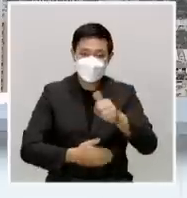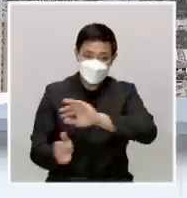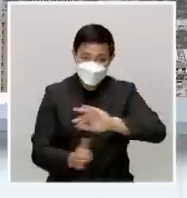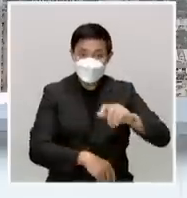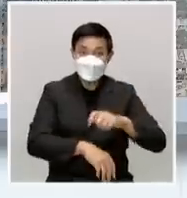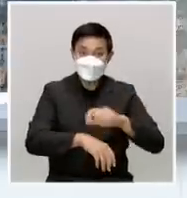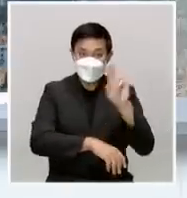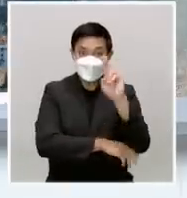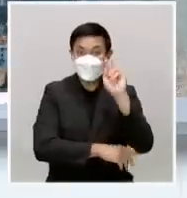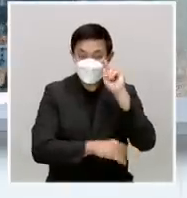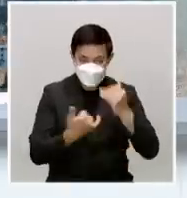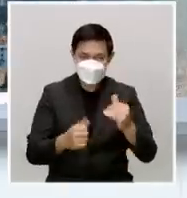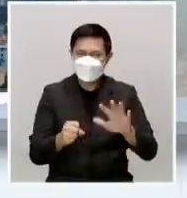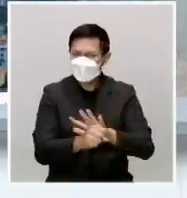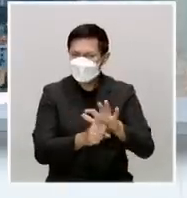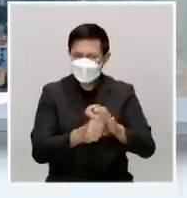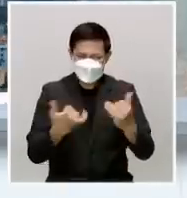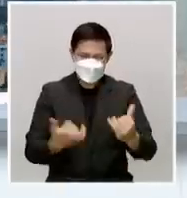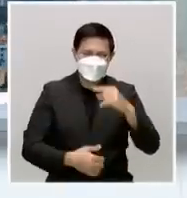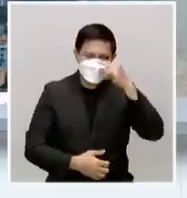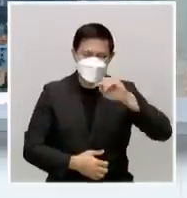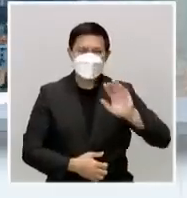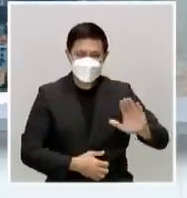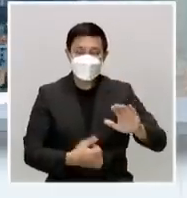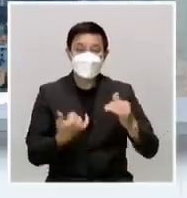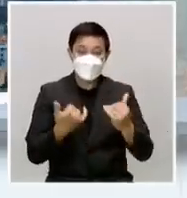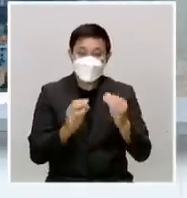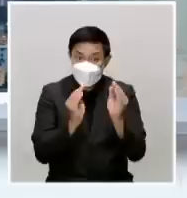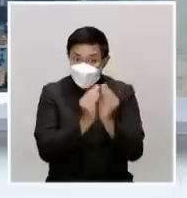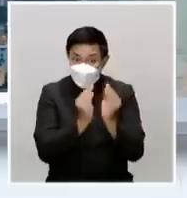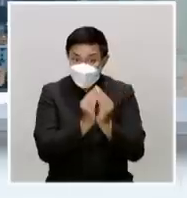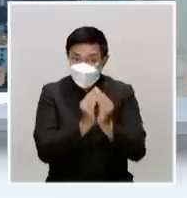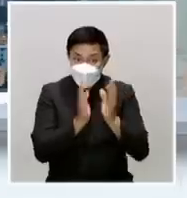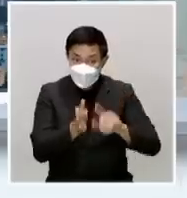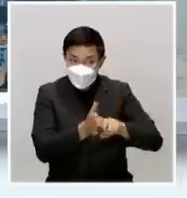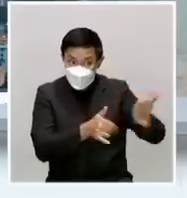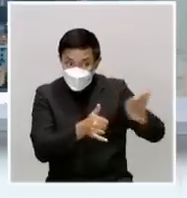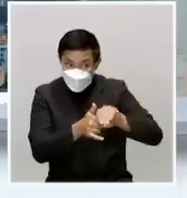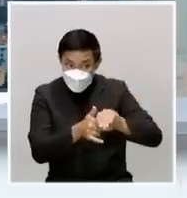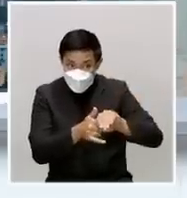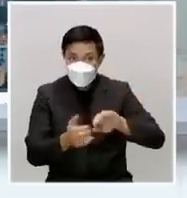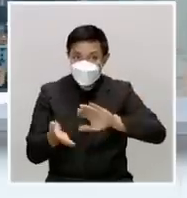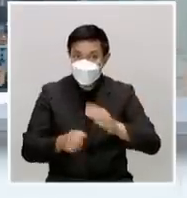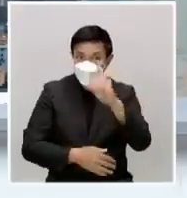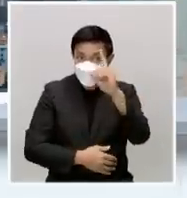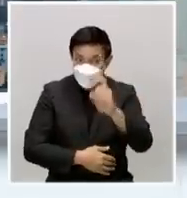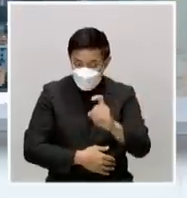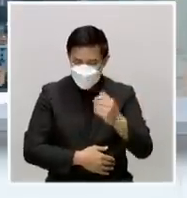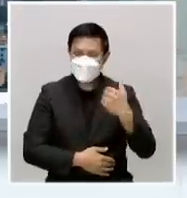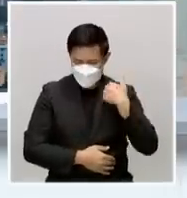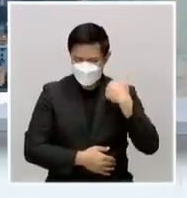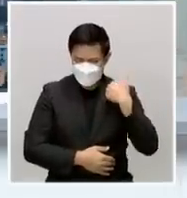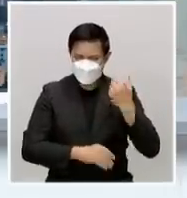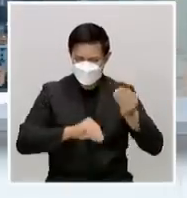การระบาดของโควิด-19 ในประเทศไทยวันนี้ก่อนนะครับตัวเลขผู้ติดเชื้อและเสียชีวิตยังคงเพิ่มสูงขึ้นอย่างต่อเนื่องนะครับขณะเดียว